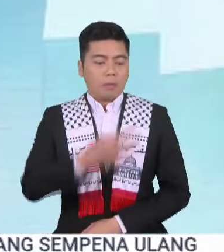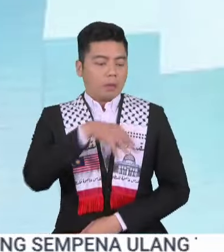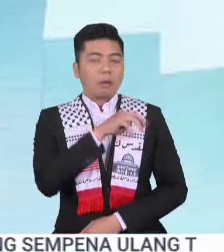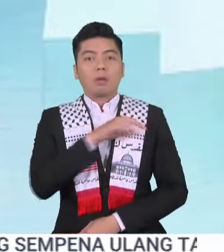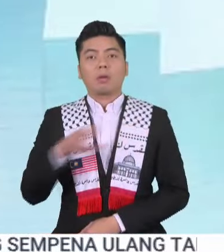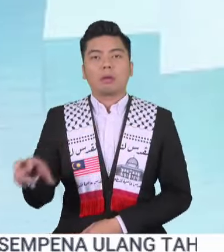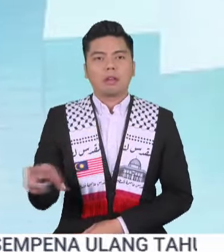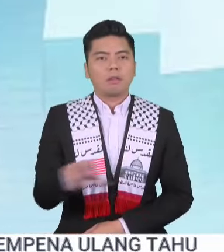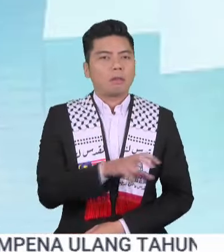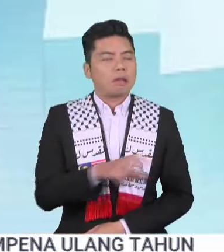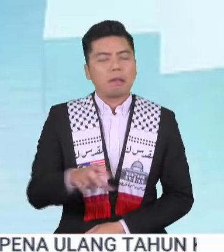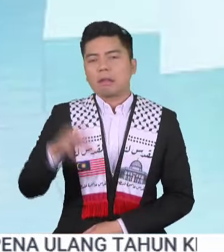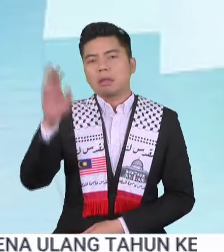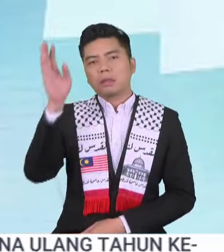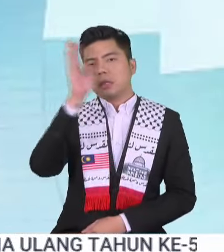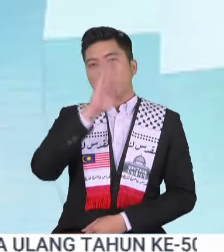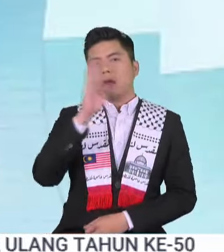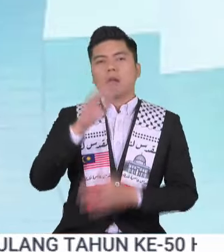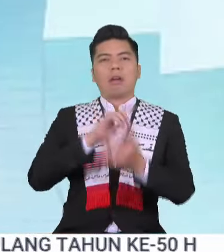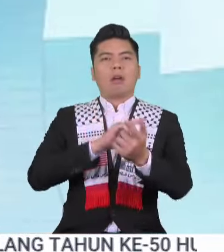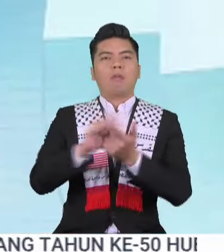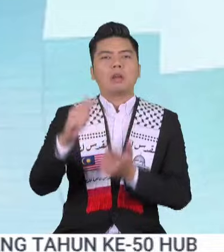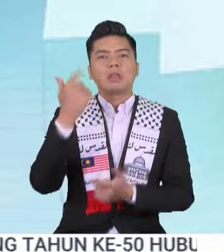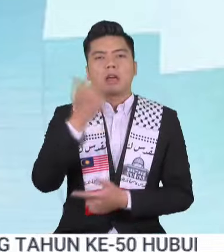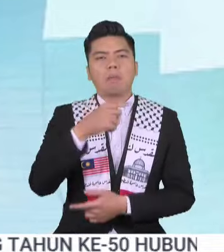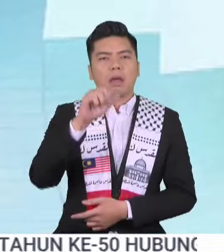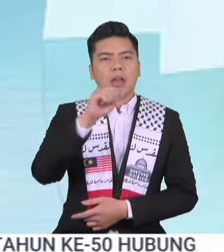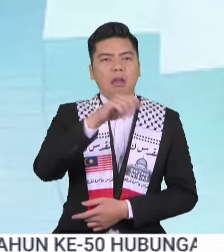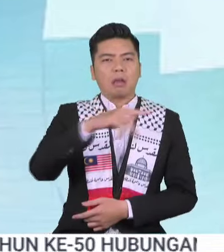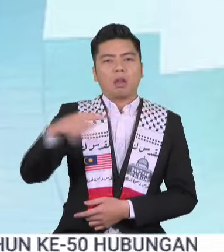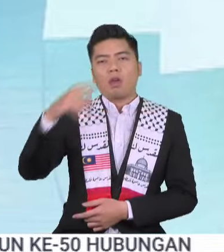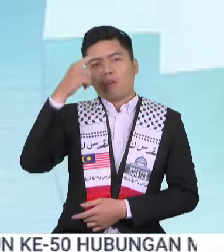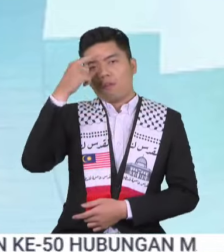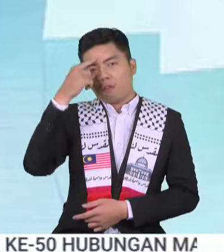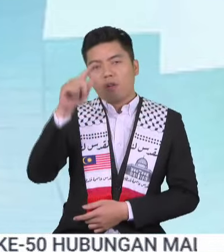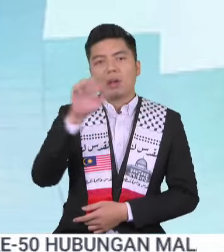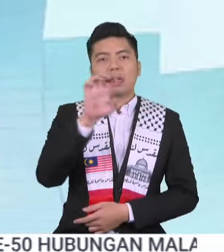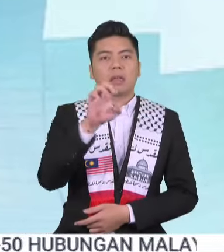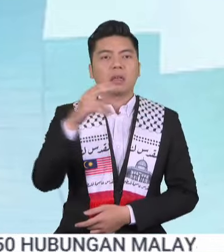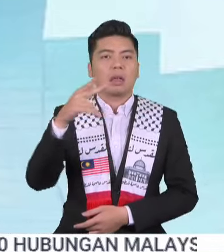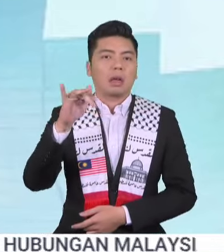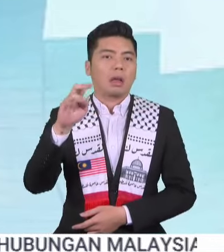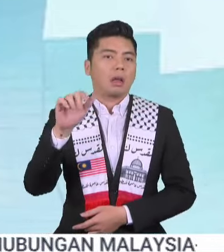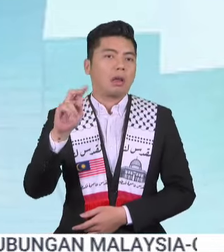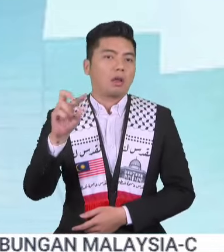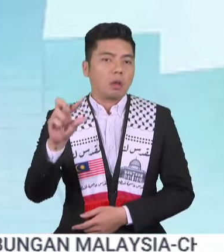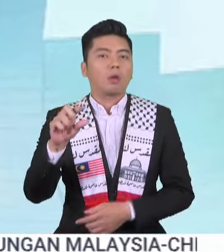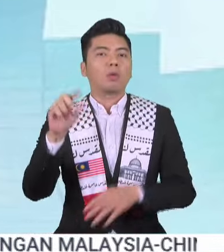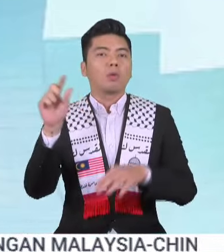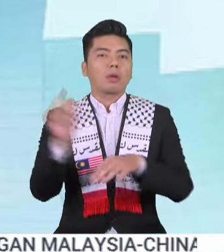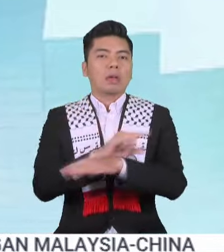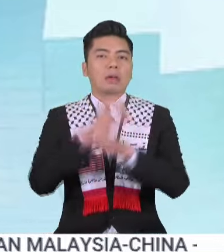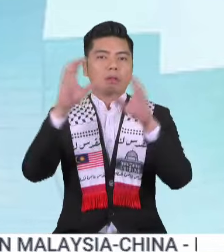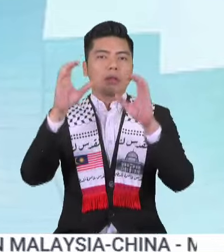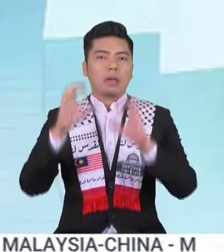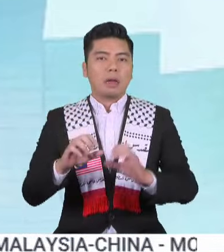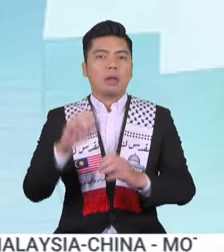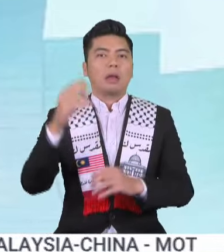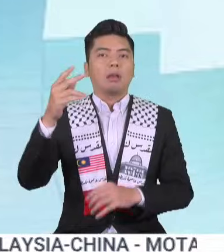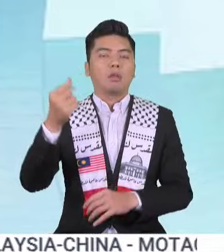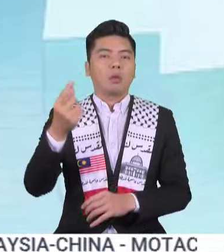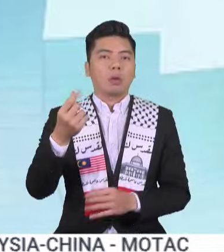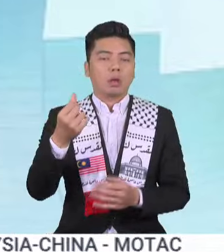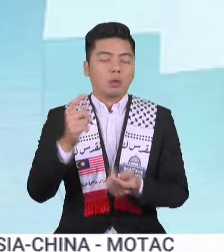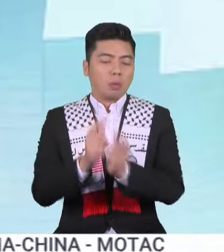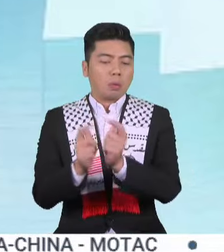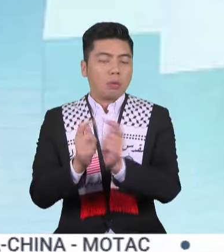Kementerian Pengangkutan tidak pernah membenarkan mana-mana penyedia aplikasi perkhidmatan pengangkutan e-hailing menggunakan sistem bidaan harga